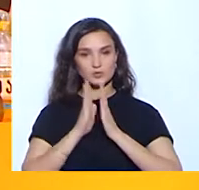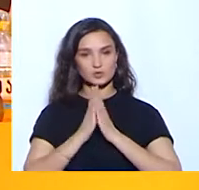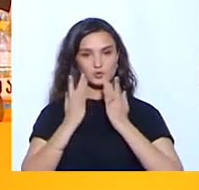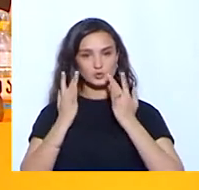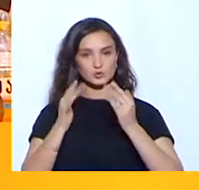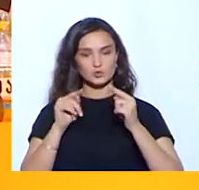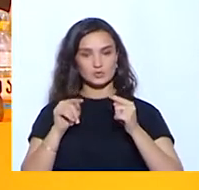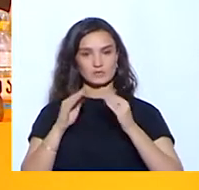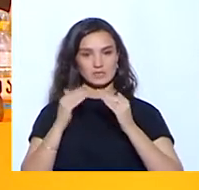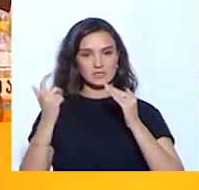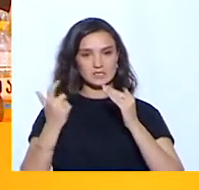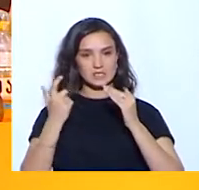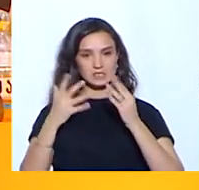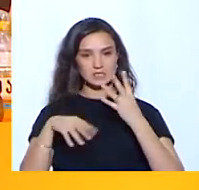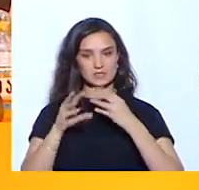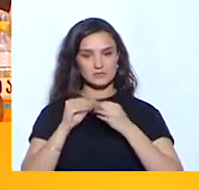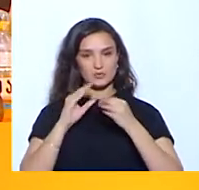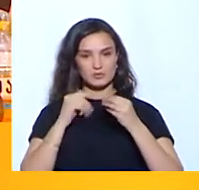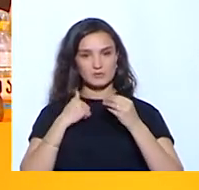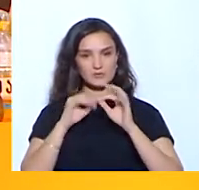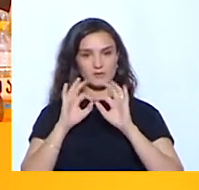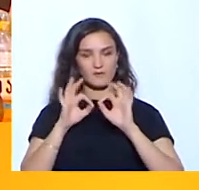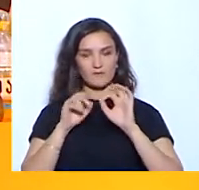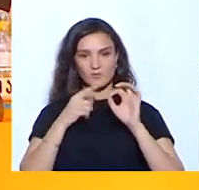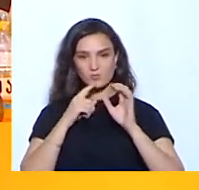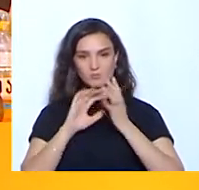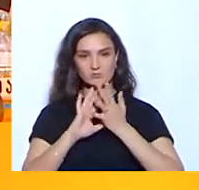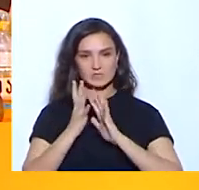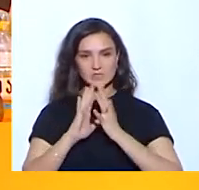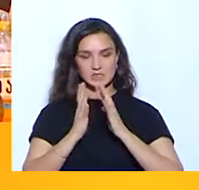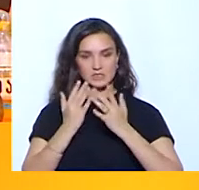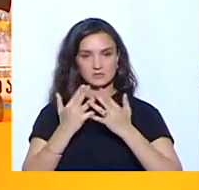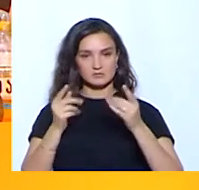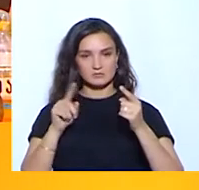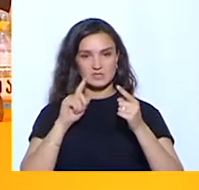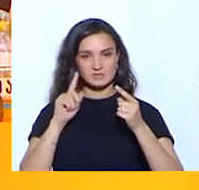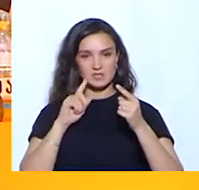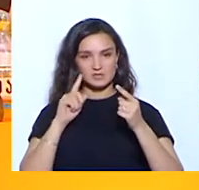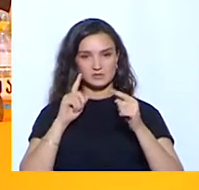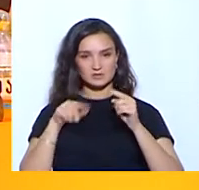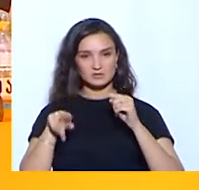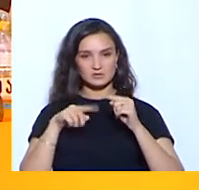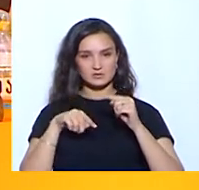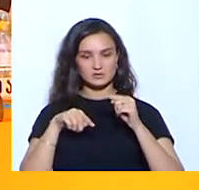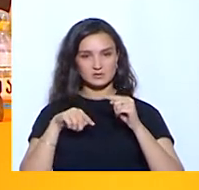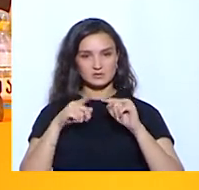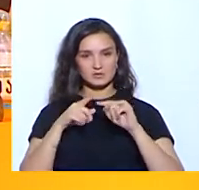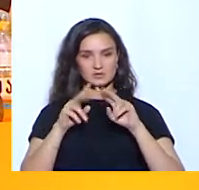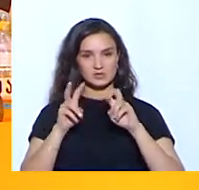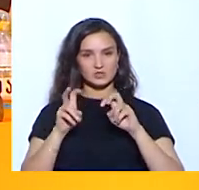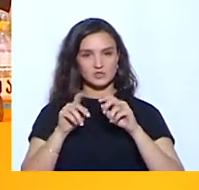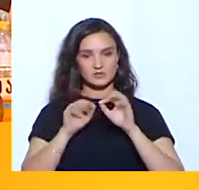გთხოვდით დიასახლისებს. როდესაც მე ვამბობ ხოლმე, რომ მცენარის განსაკუთრებით წვანილის ღეროები არ გადაყაროთ, მხედველობაში